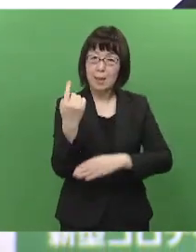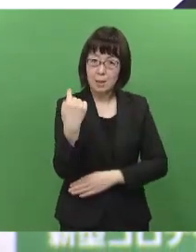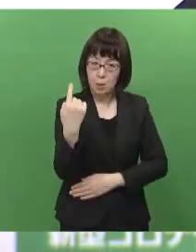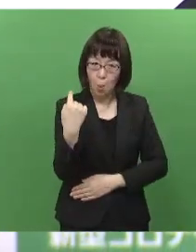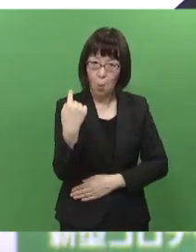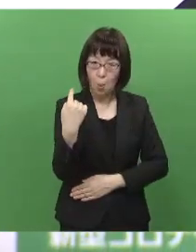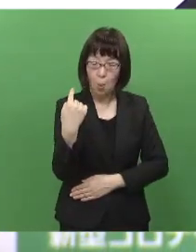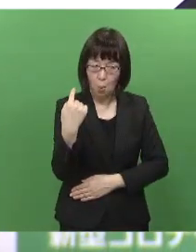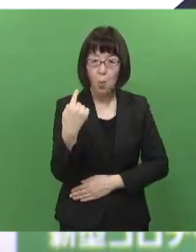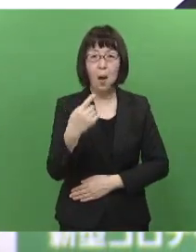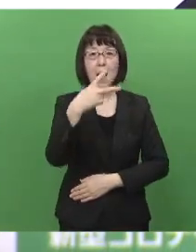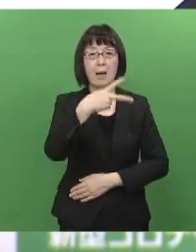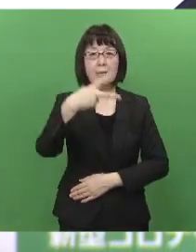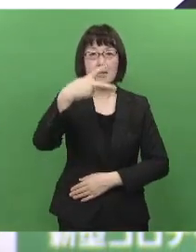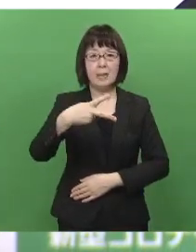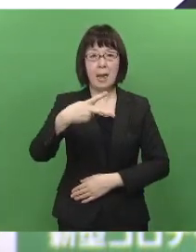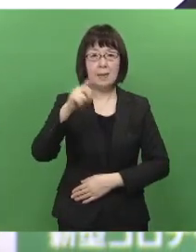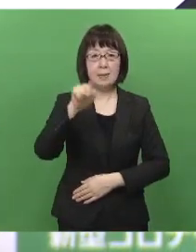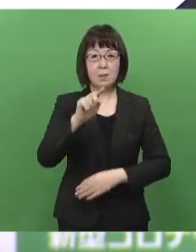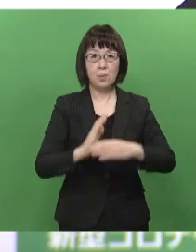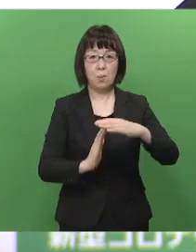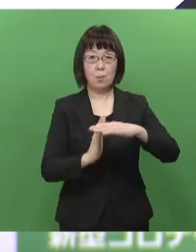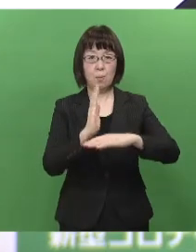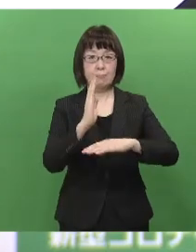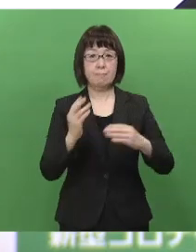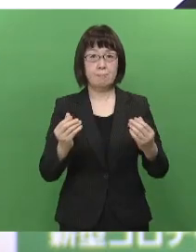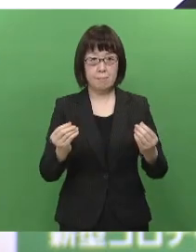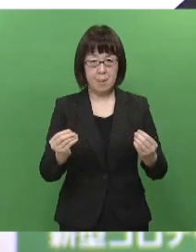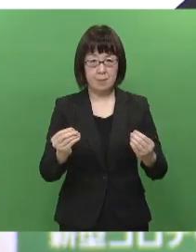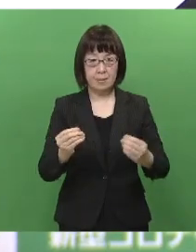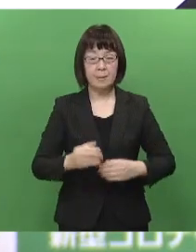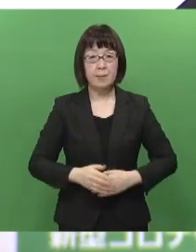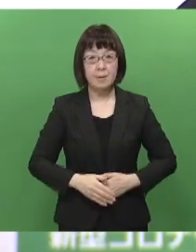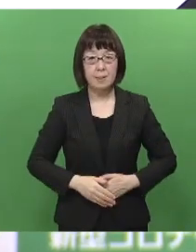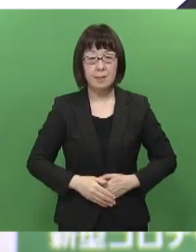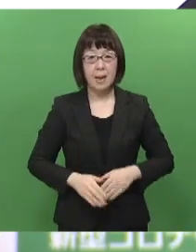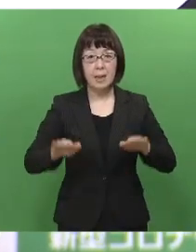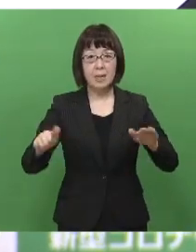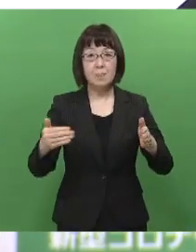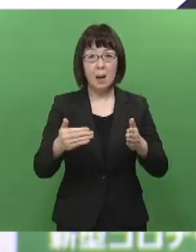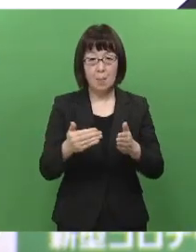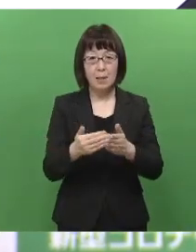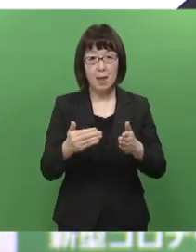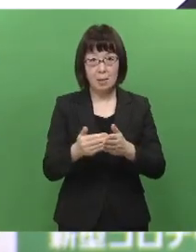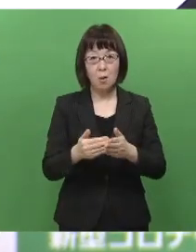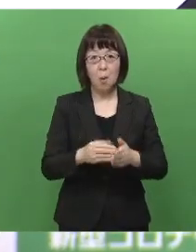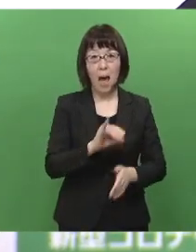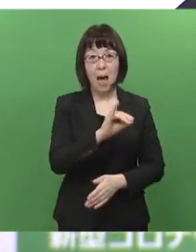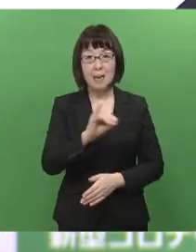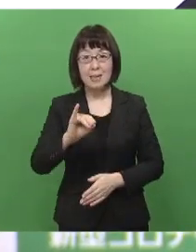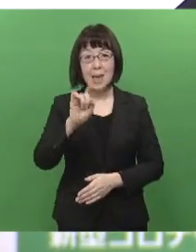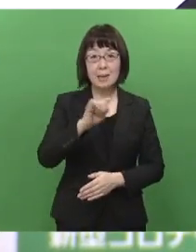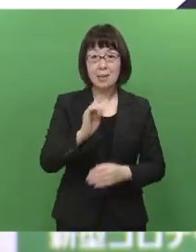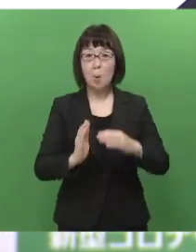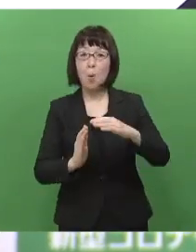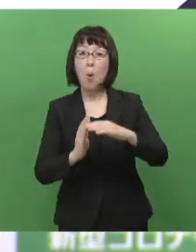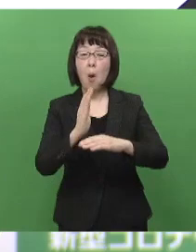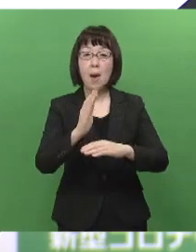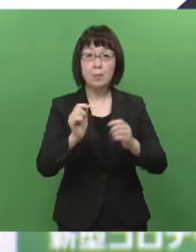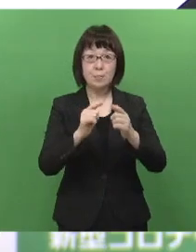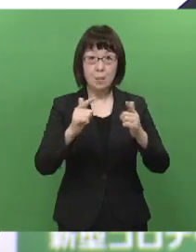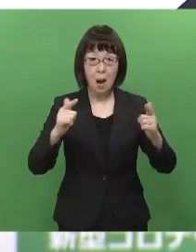昨日ですね、は2000人を超えました。そういったこれまでとは桁が違うという感染者